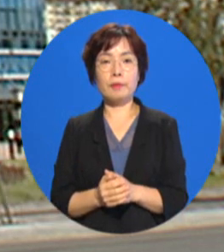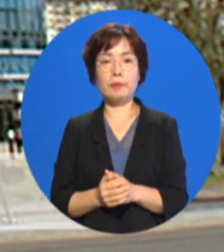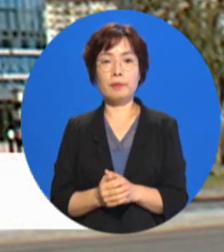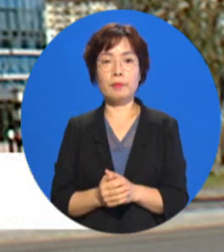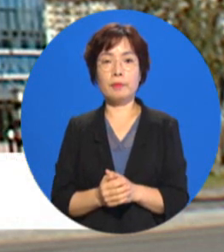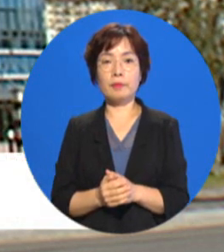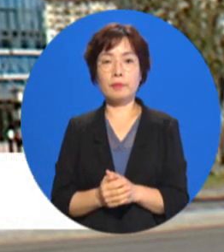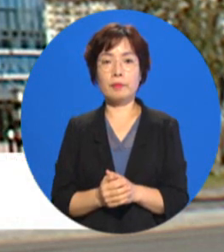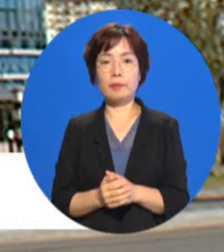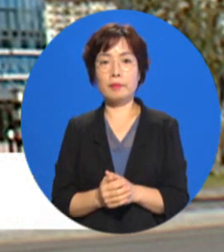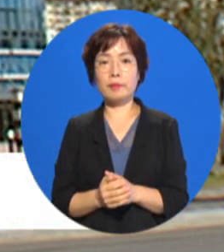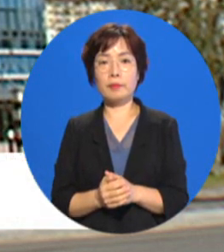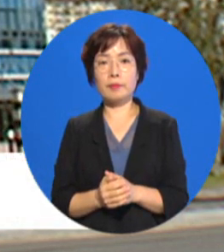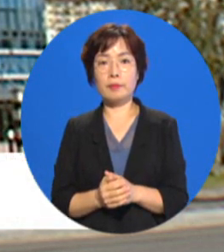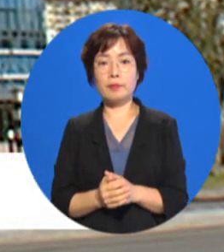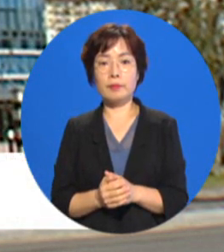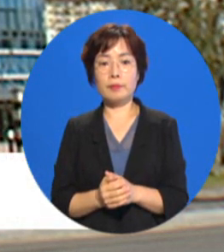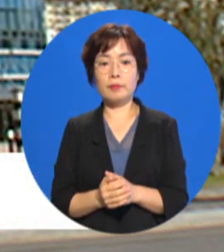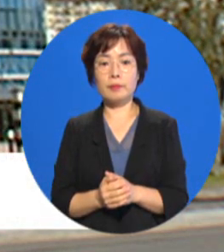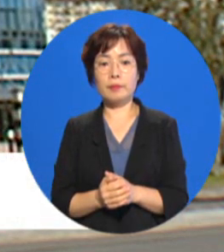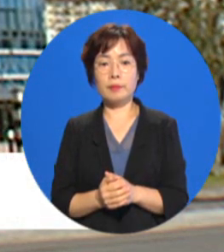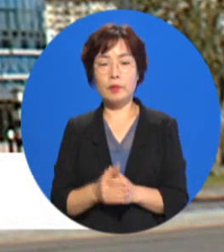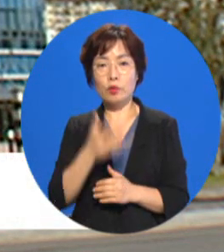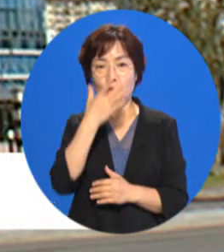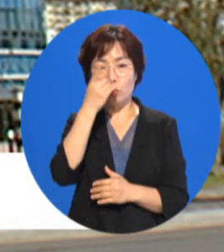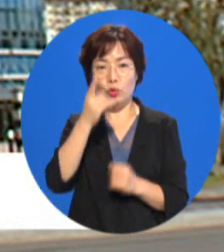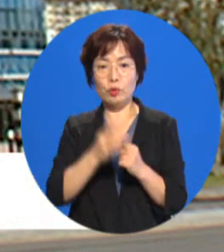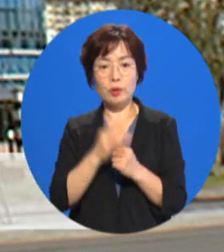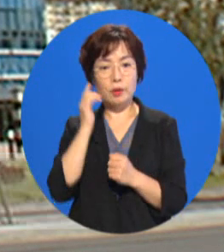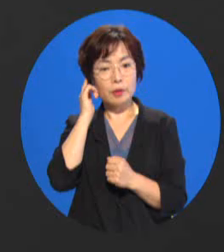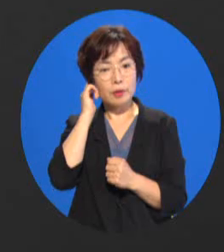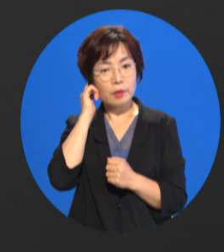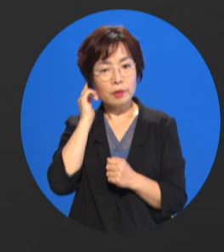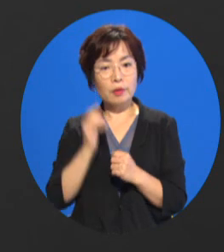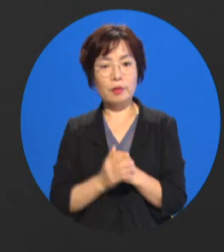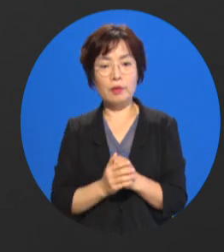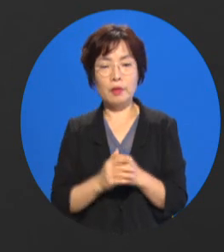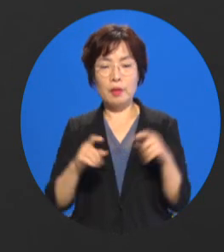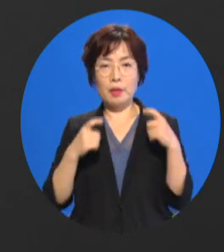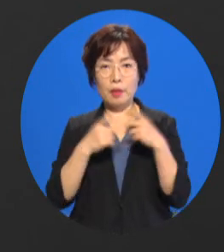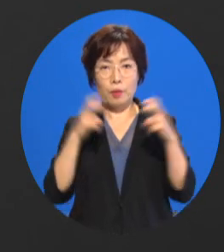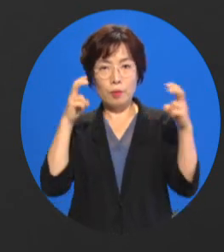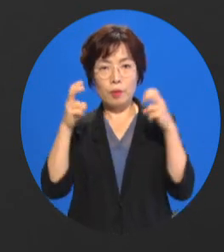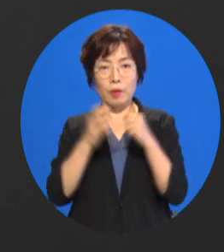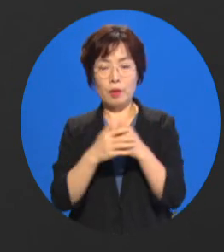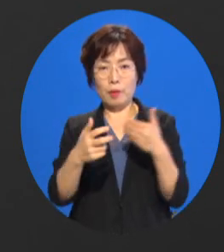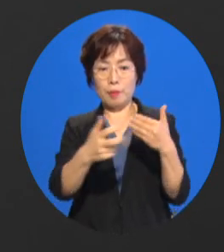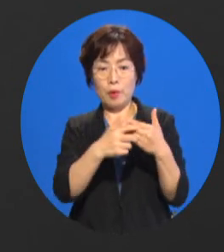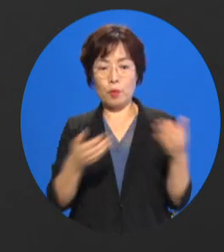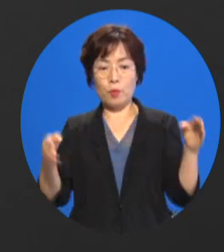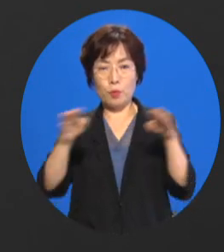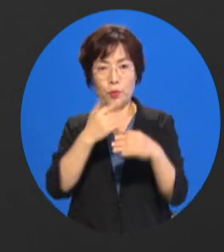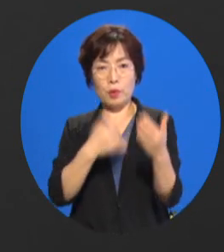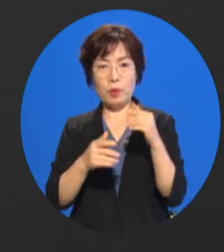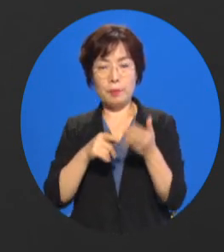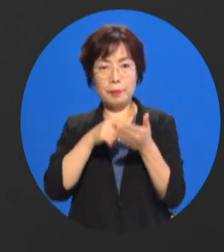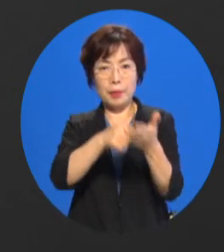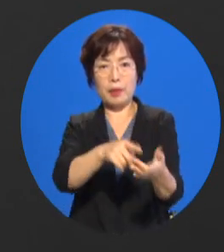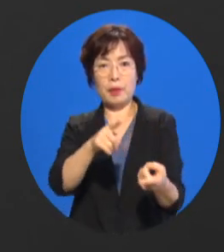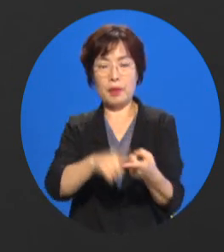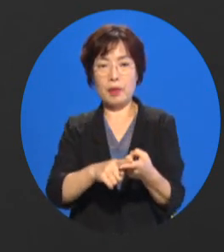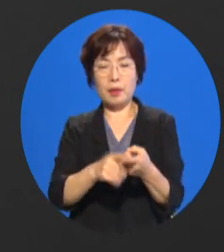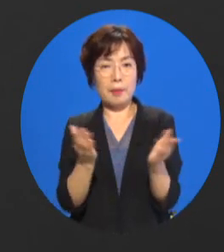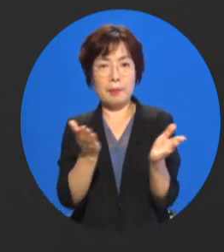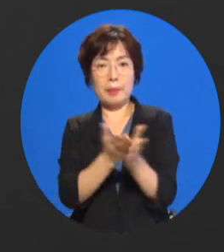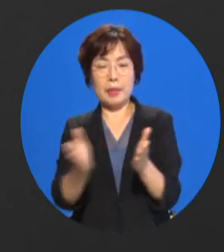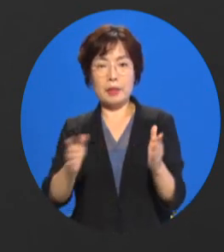지난 26일 영산강 유역 환경청이 순천시에 보낸 공문. 민간 사업자의 의료 폐기물 소각시설 설치 요구가